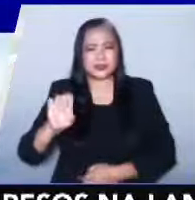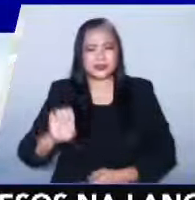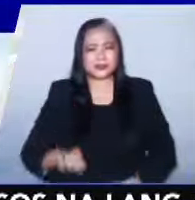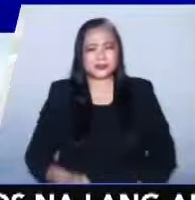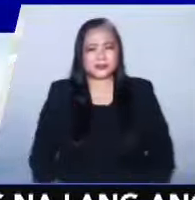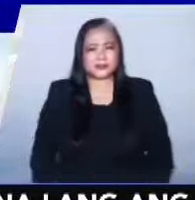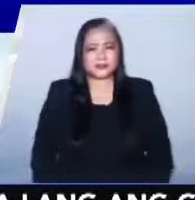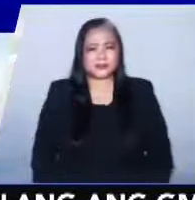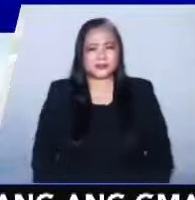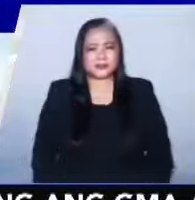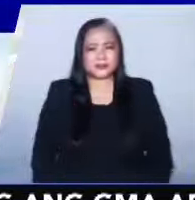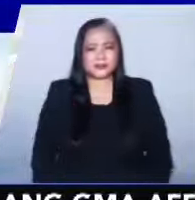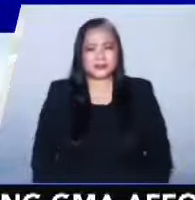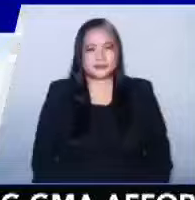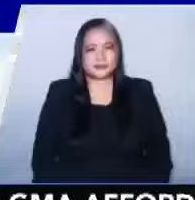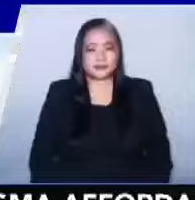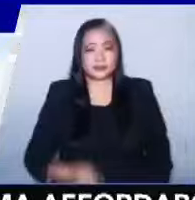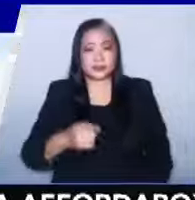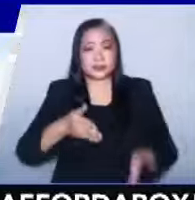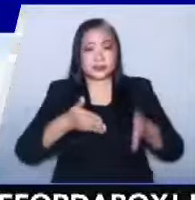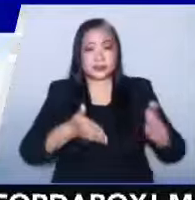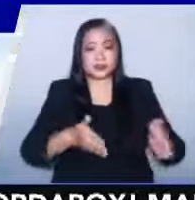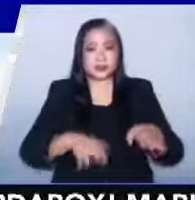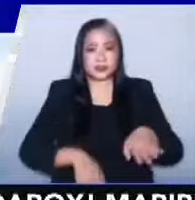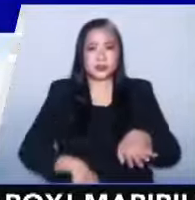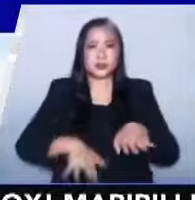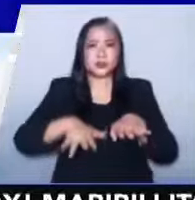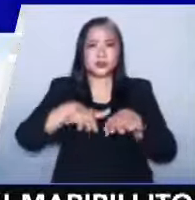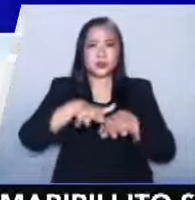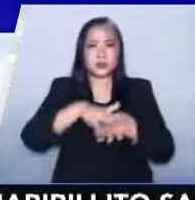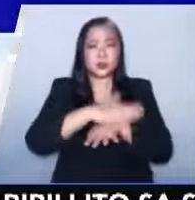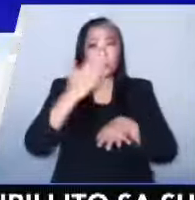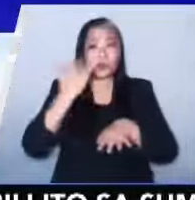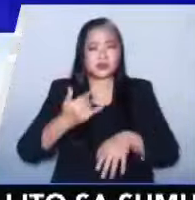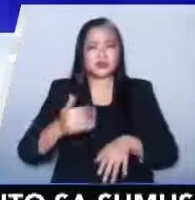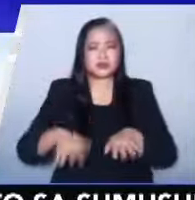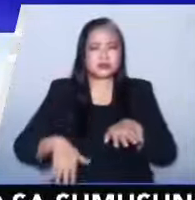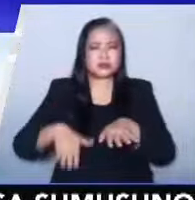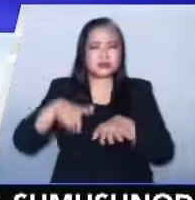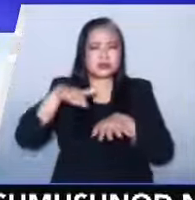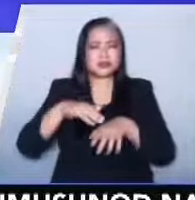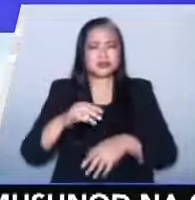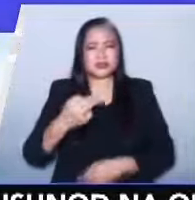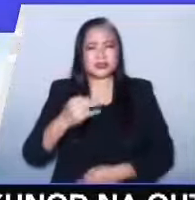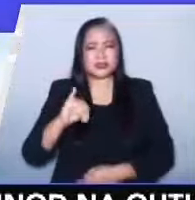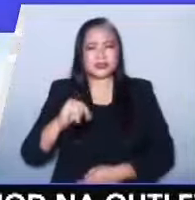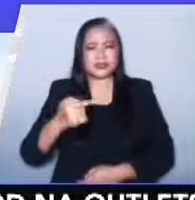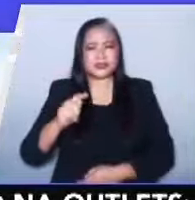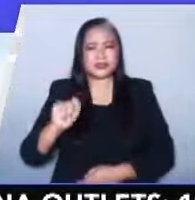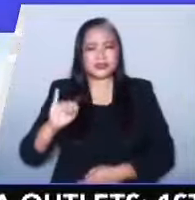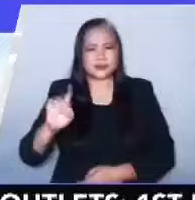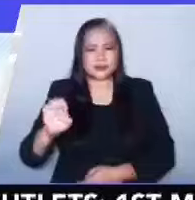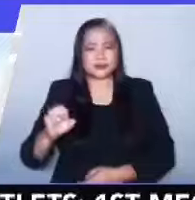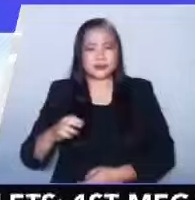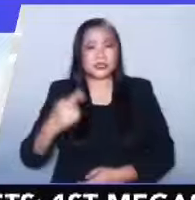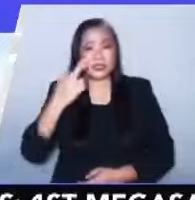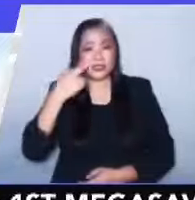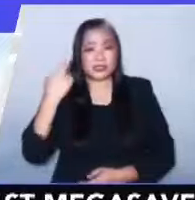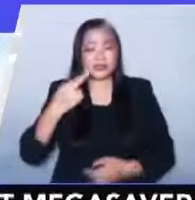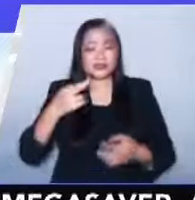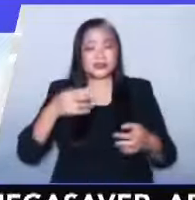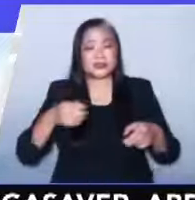Binaha ang Burgos Street sa Dagupan City dahil sa high tide kahapon ng umaga. Binaha rin ang bahagi ng Rizal Street at E.B. Fernandez